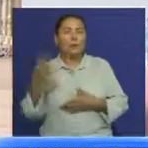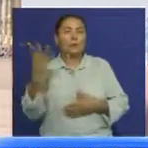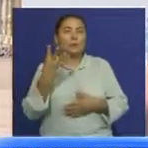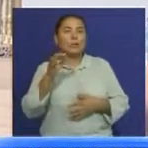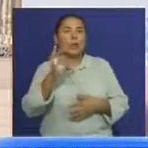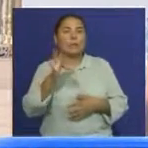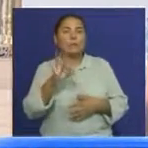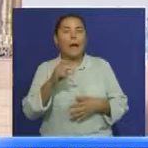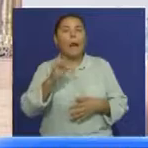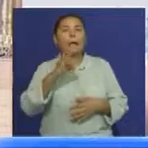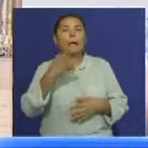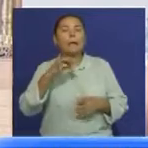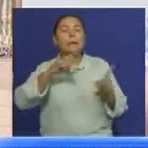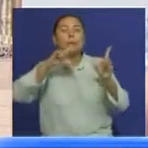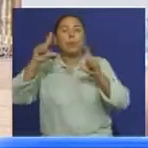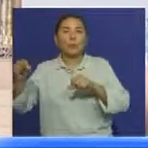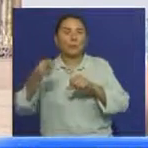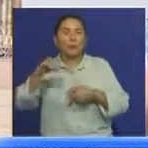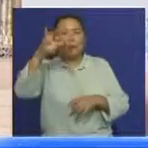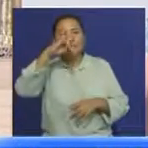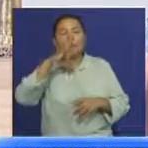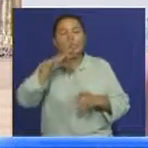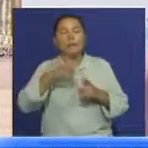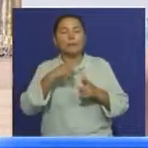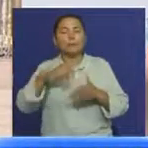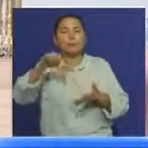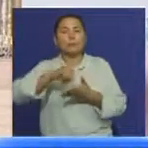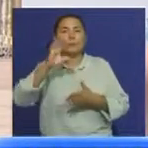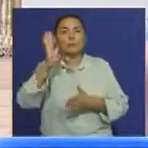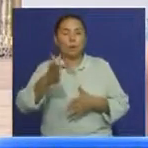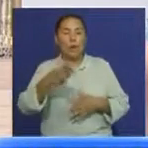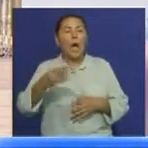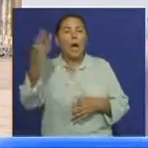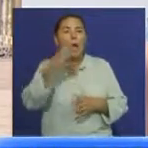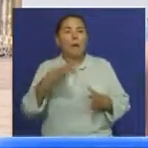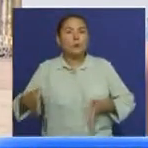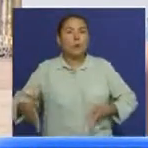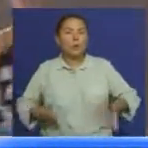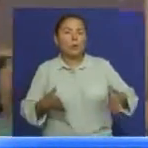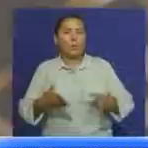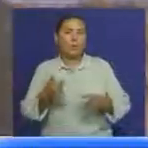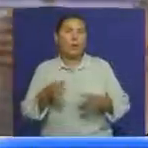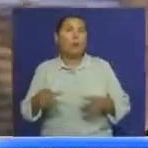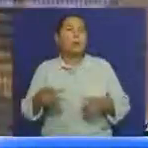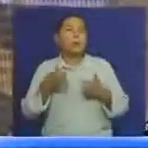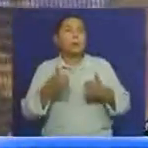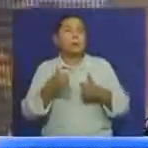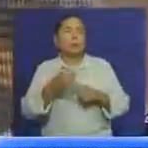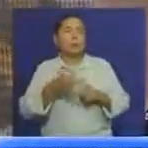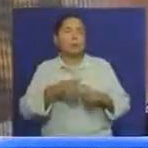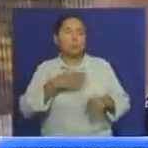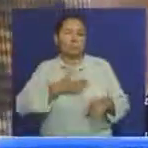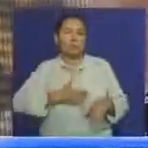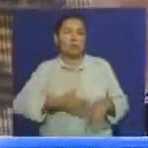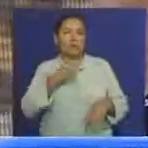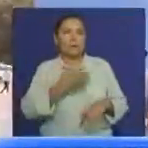қазанда Аргентинаға барамын, Қазақстанның атынан қатысамын. Өте қуаныштымын, Ақтаудың тас жолдары ыңғайлы болды. Жалпы жарыс қорытындысы бойынша